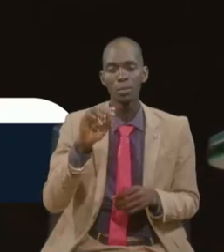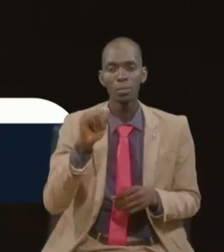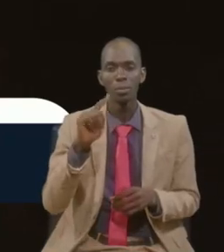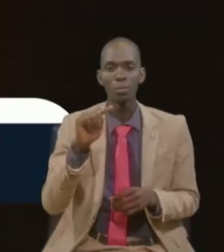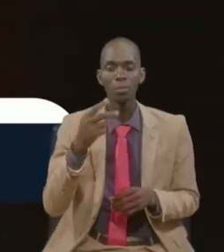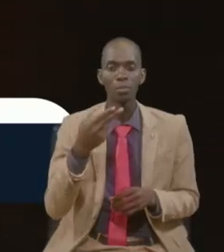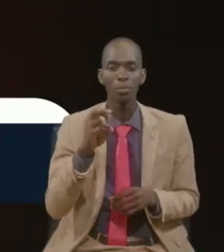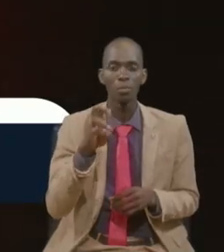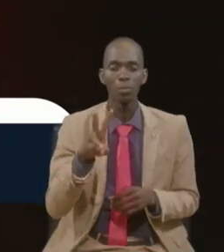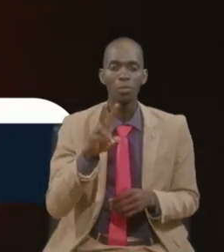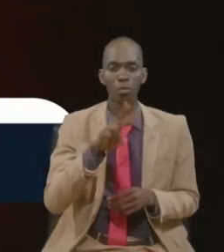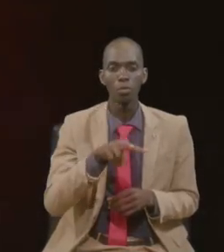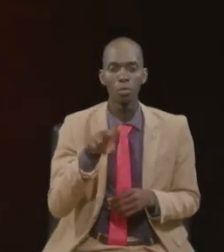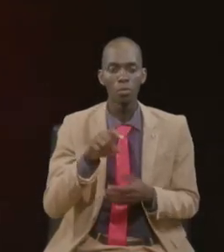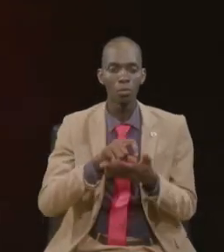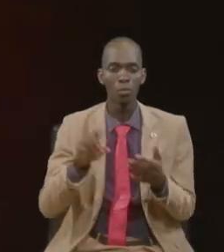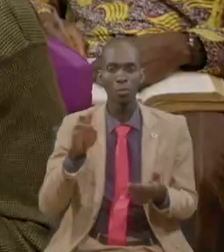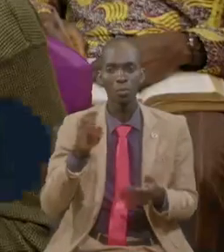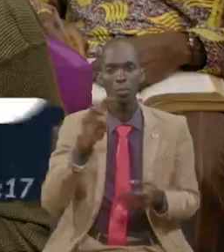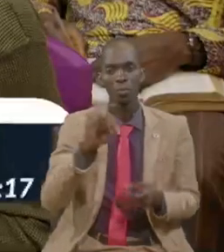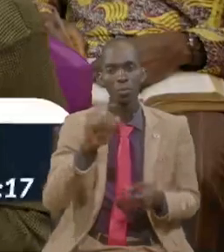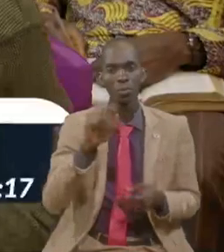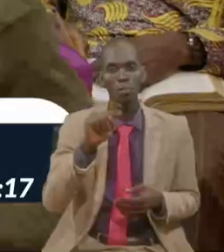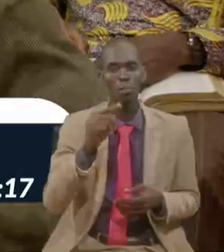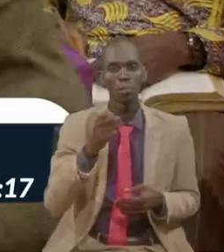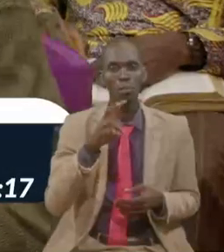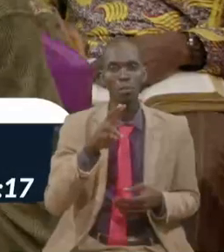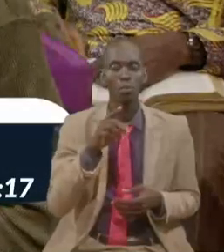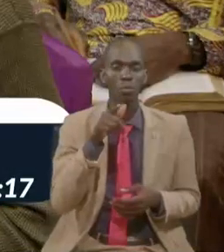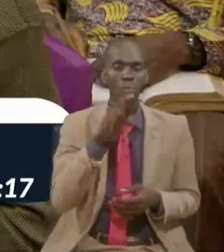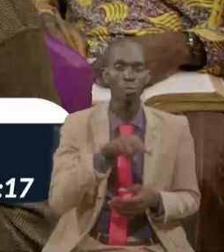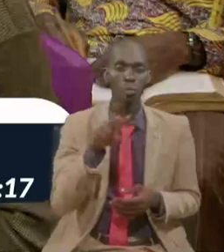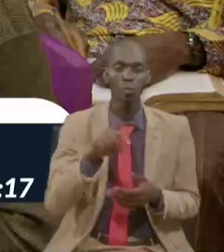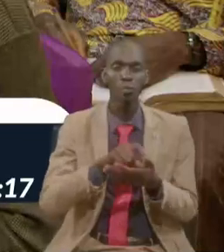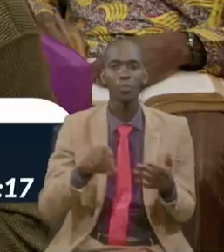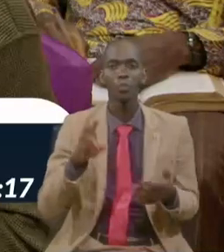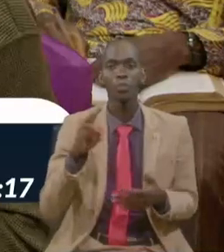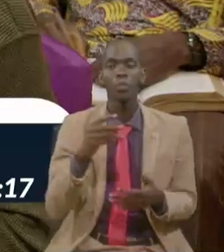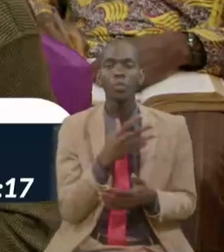d'acception de personne. Le Seigneur de gloire.